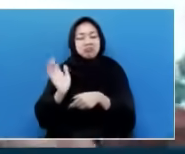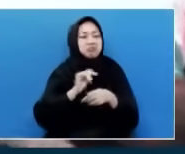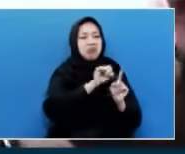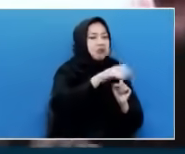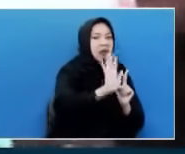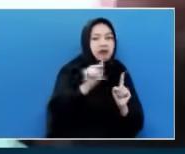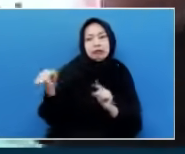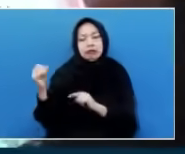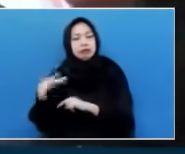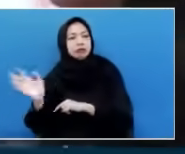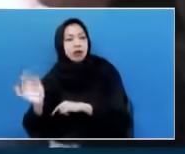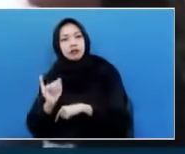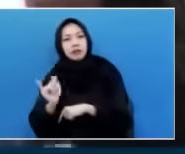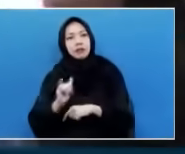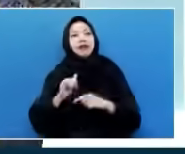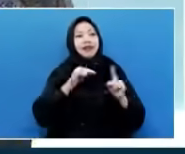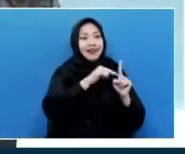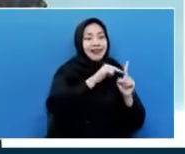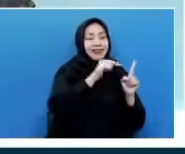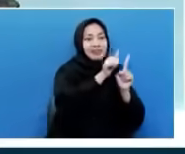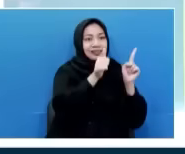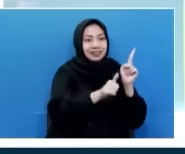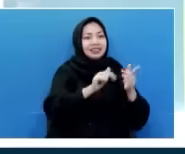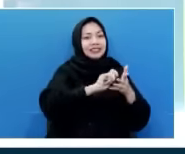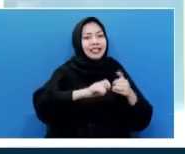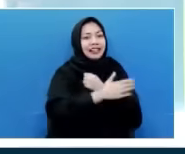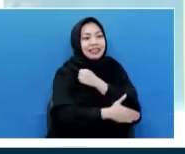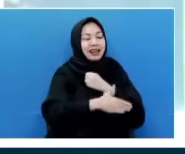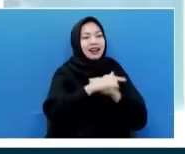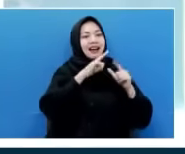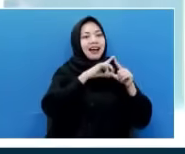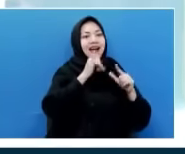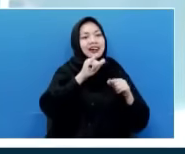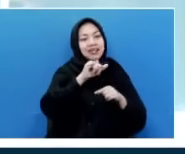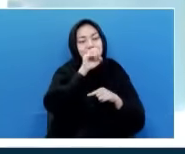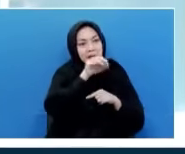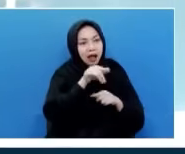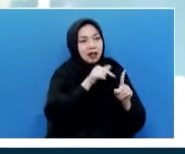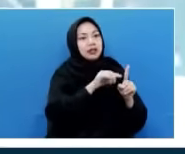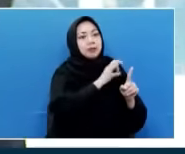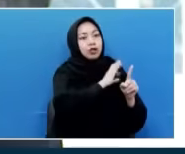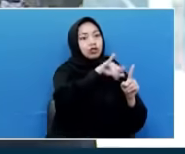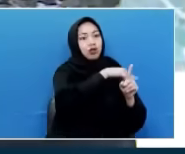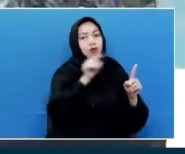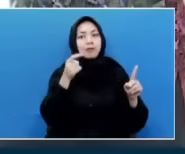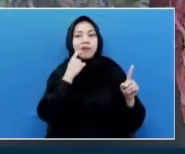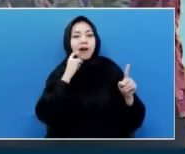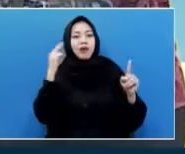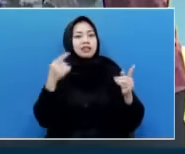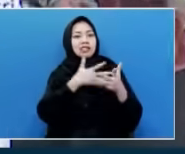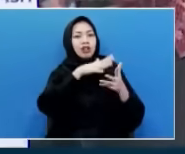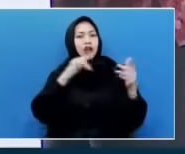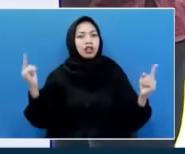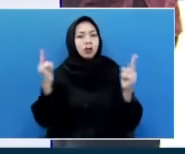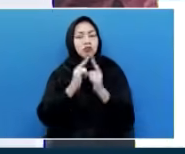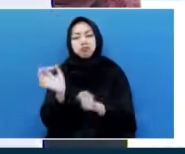presiden Ari diupayana menyebut hingga kini kemsetnek belum menjadwalkan pertemuan presiden dengan ketu PDIP Megawati sokarno